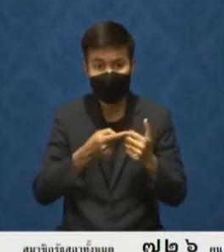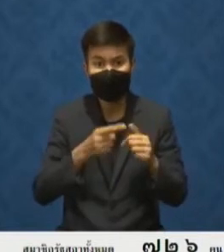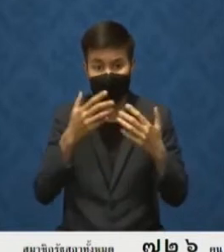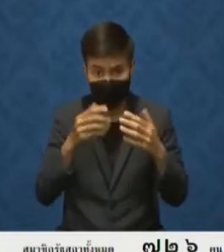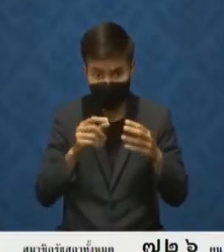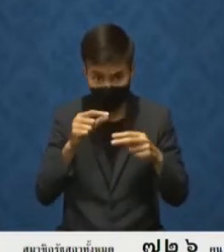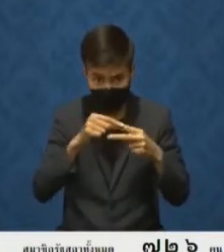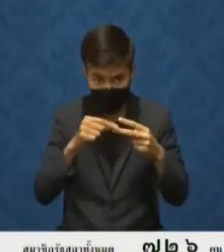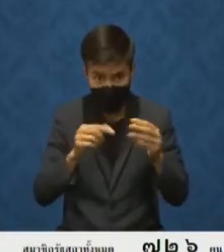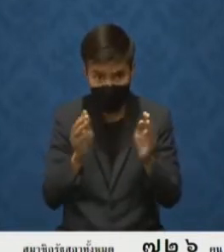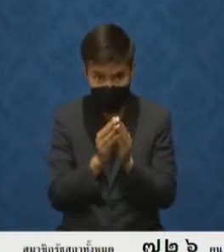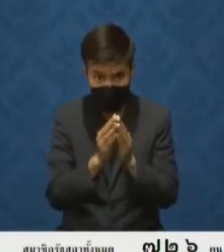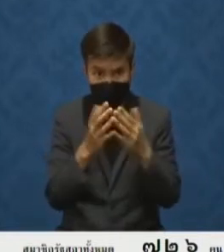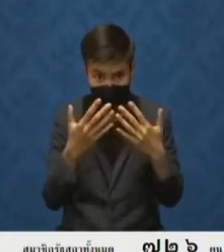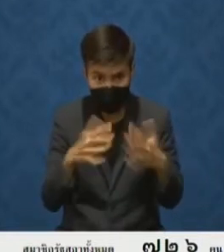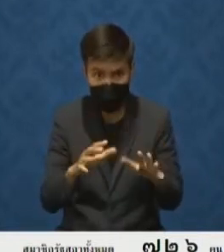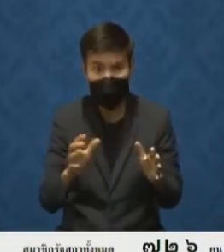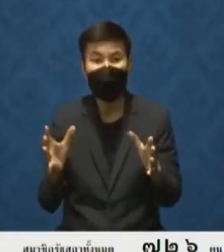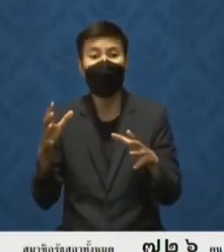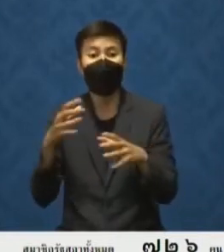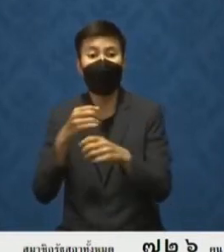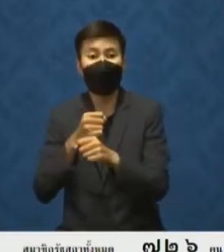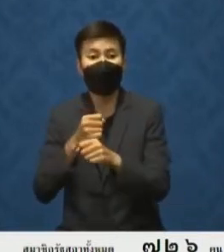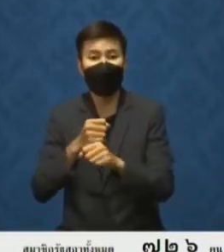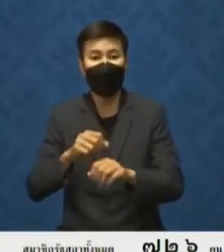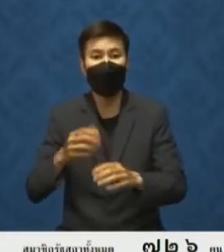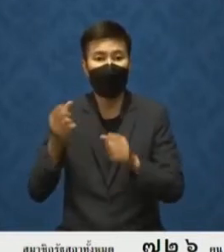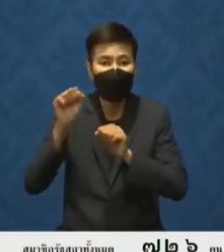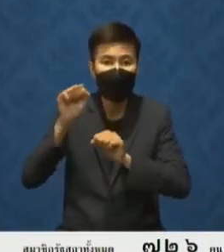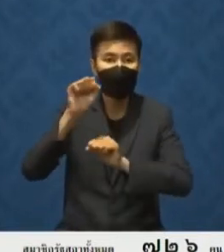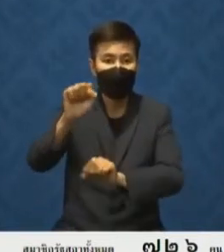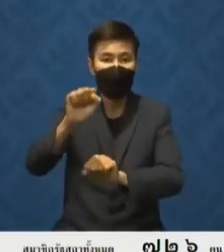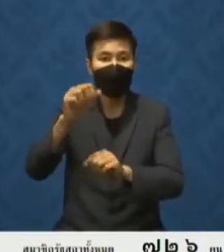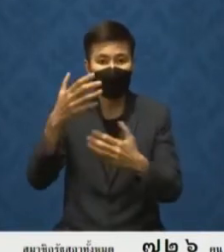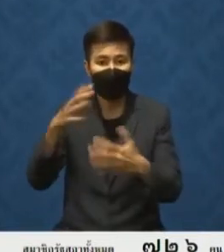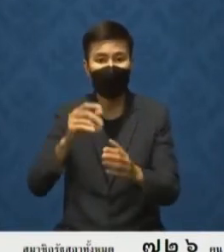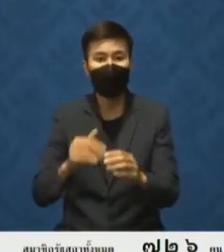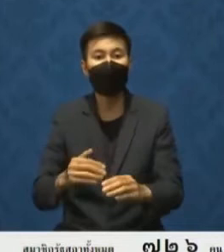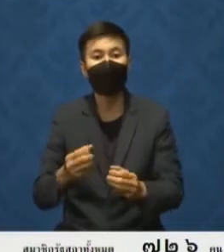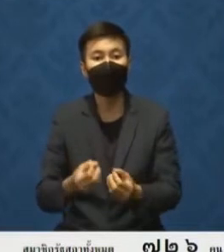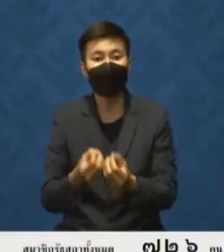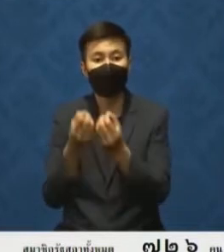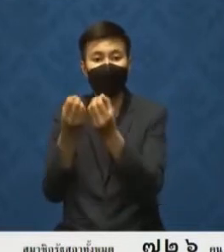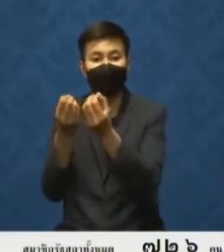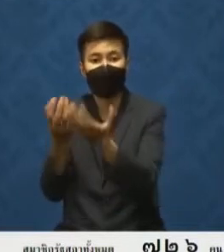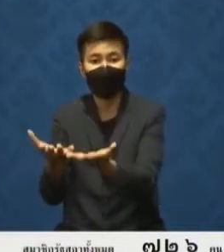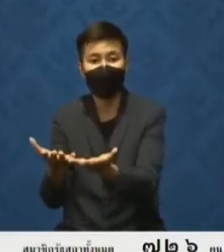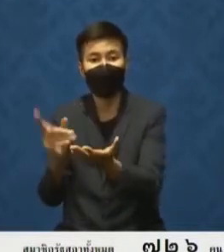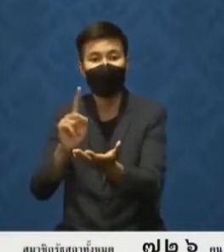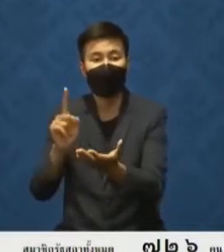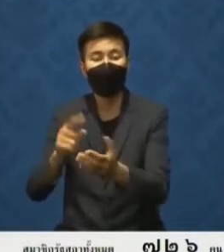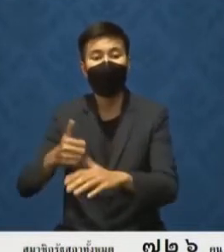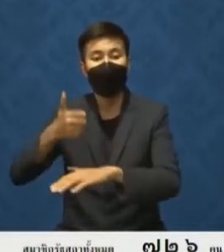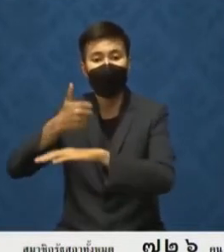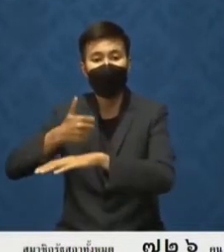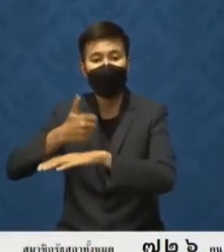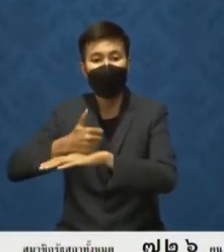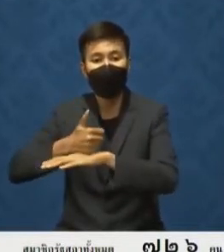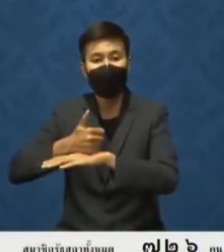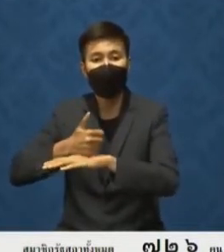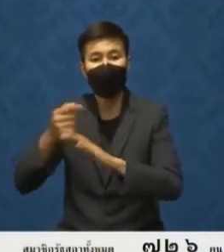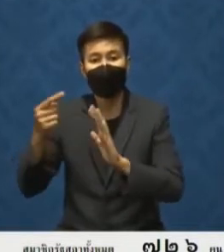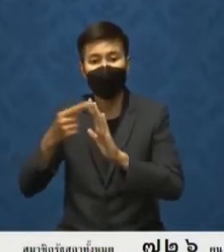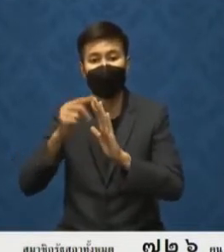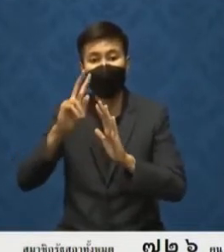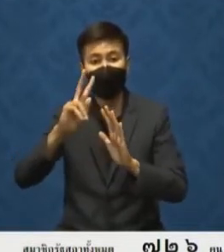งเจ raids จะต้รวบรมคะแนนประกาศและท่งไปอย่ผู้มัไการเทศเลือกตั้งแต่ในกรณี